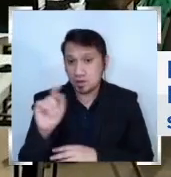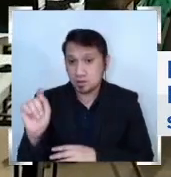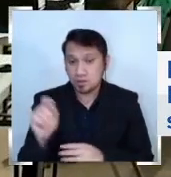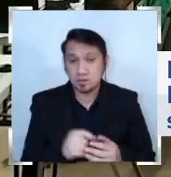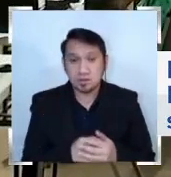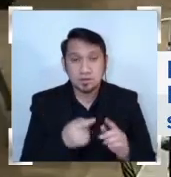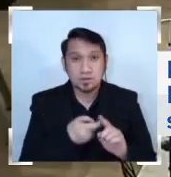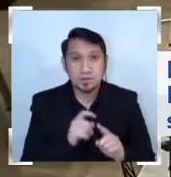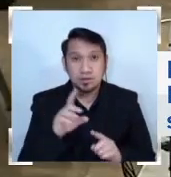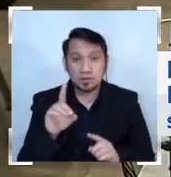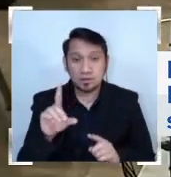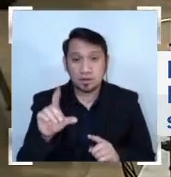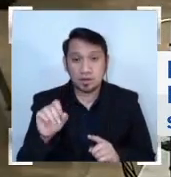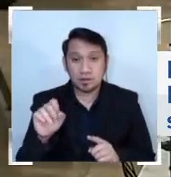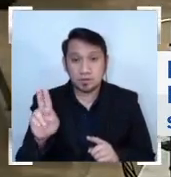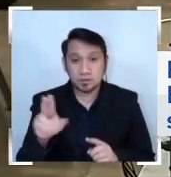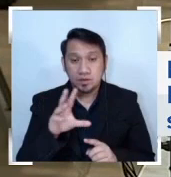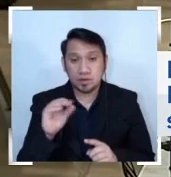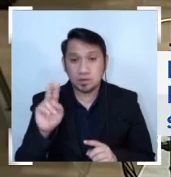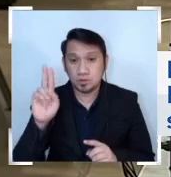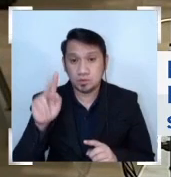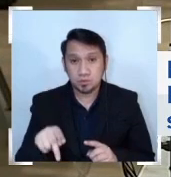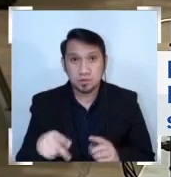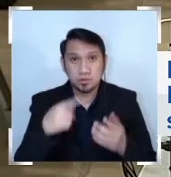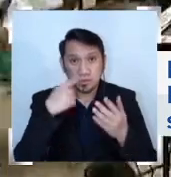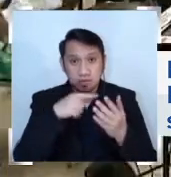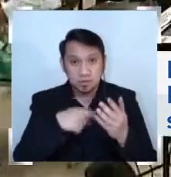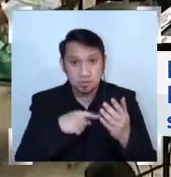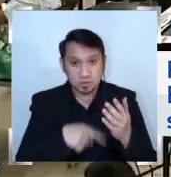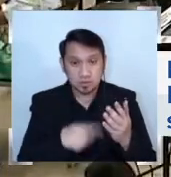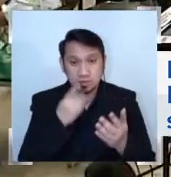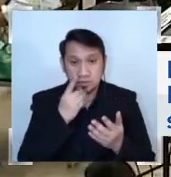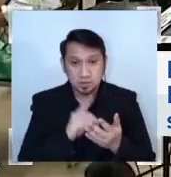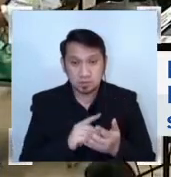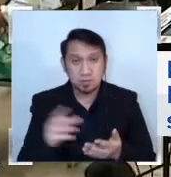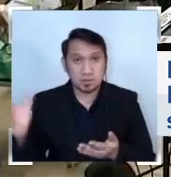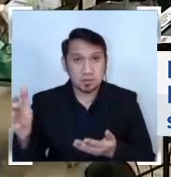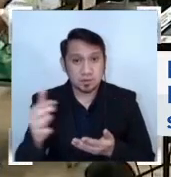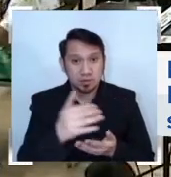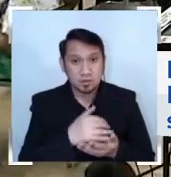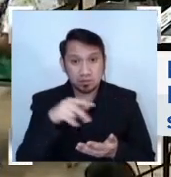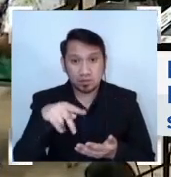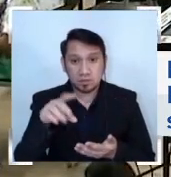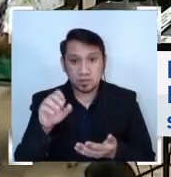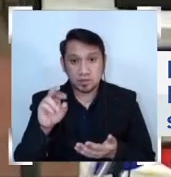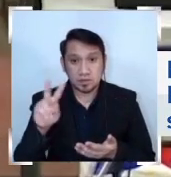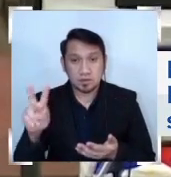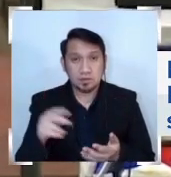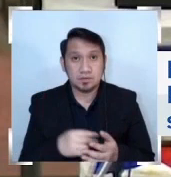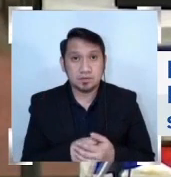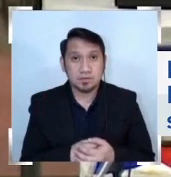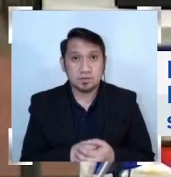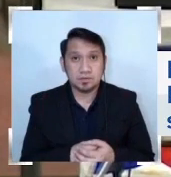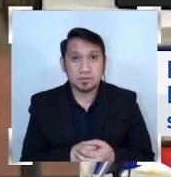sa DLSU at UP para silipin ang mga datos na nakuha ng PPCRV mula sa Transparency Media Server.